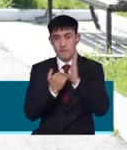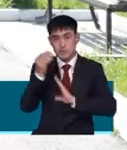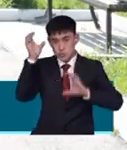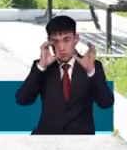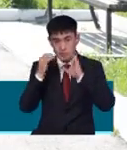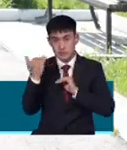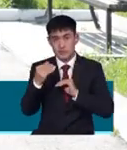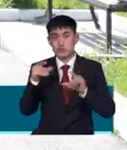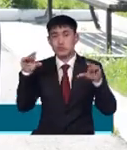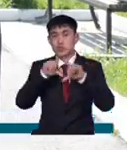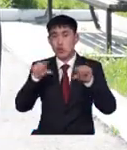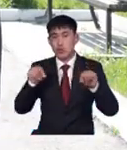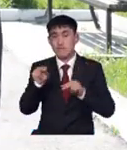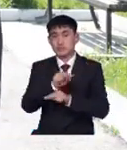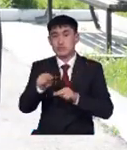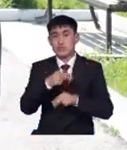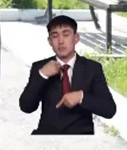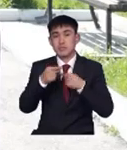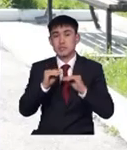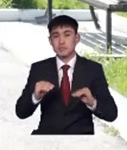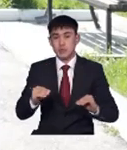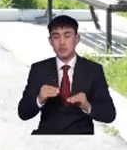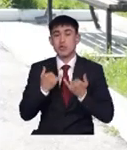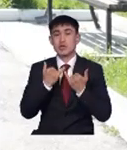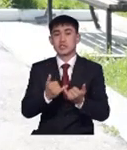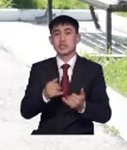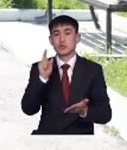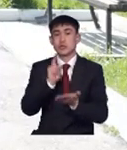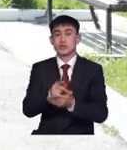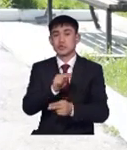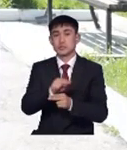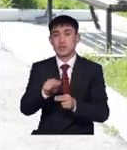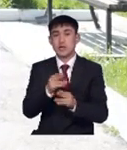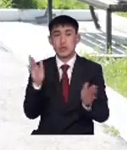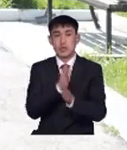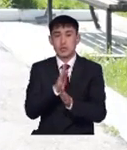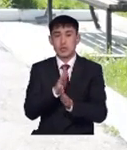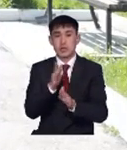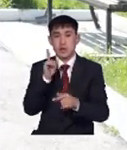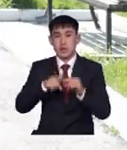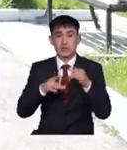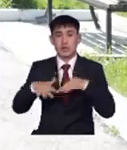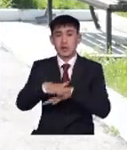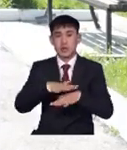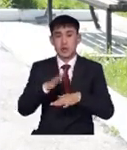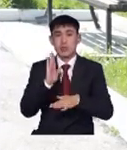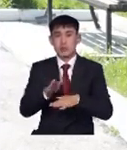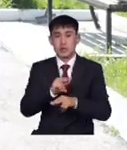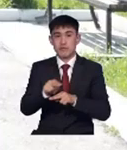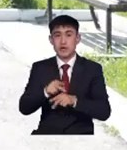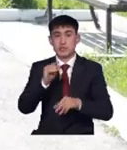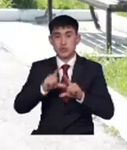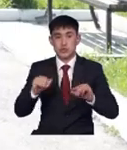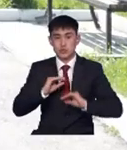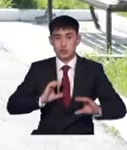учебных заведениях и школах. Воспитание в подрастающем поколении уважения и должного восприятия экологии родного края, несомненно, прививает